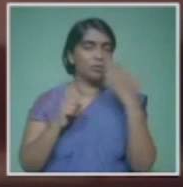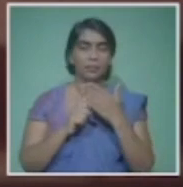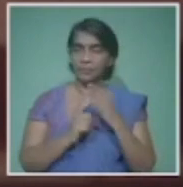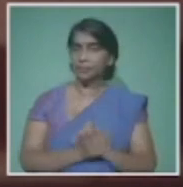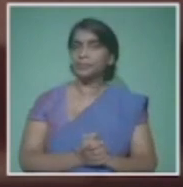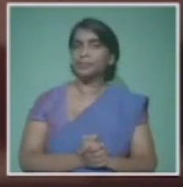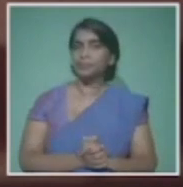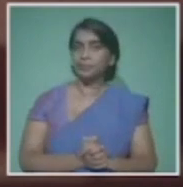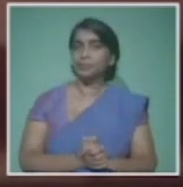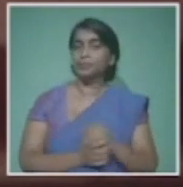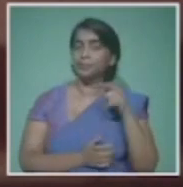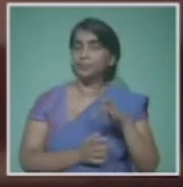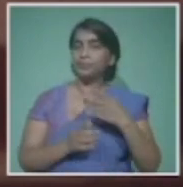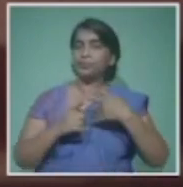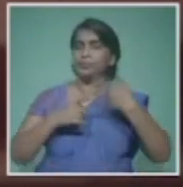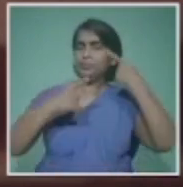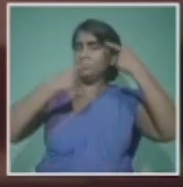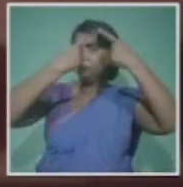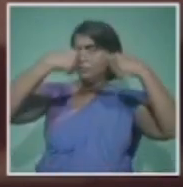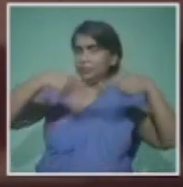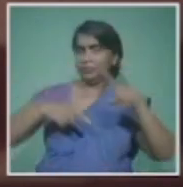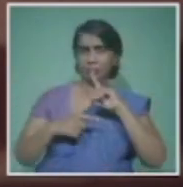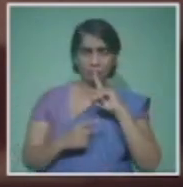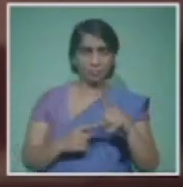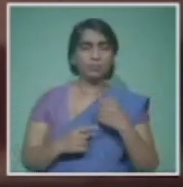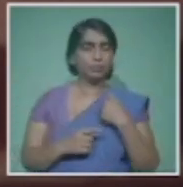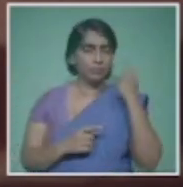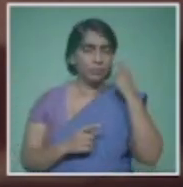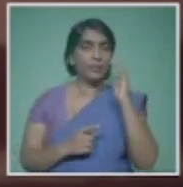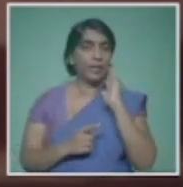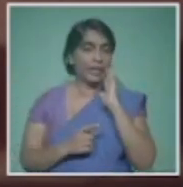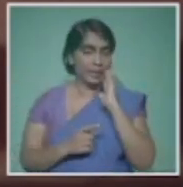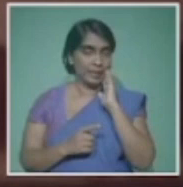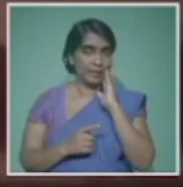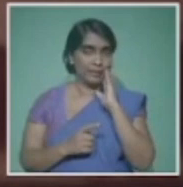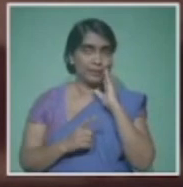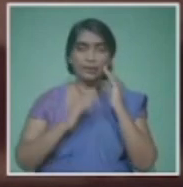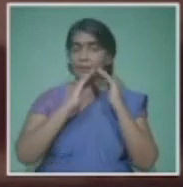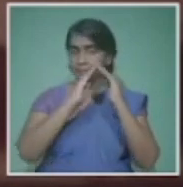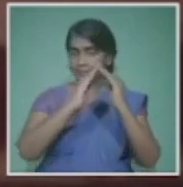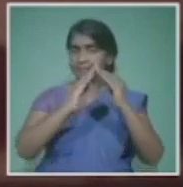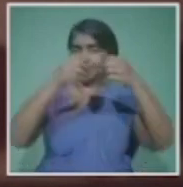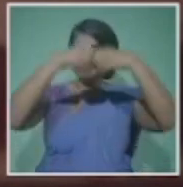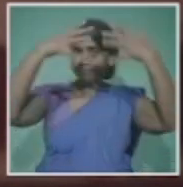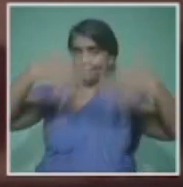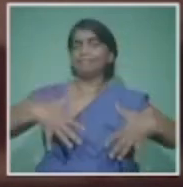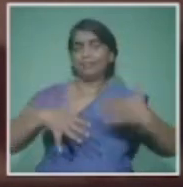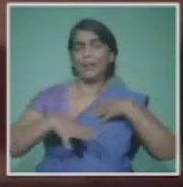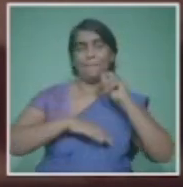kau. Tapi viewnya kiuwa ma, apidana Inggrisieng godenya gilak viewnya kiuat